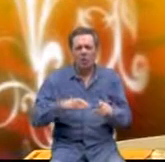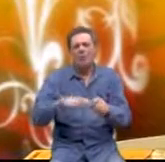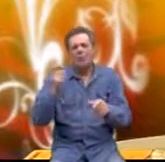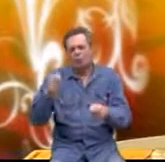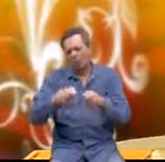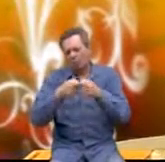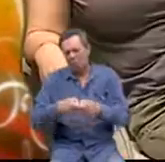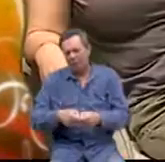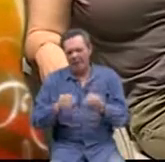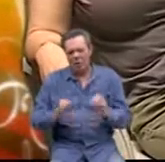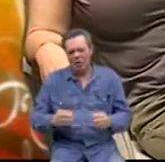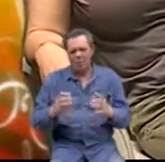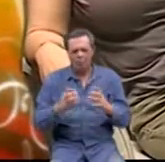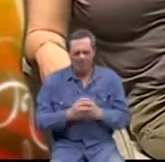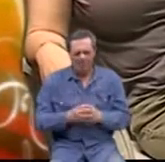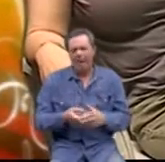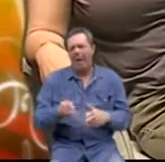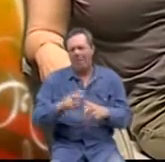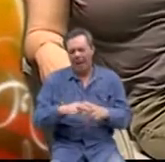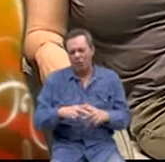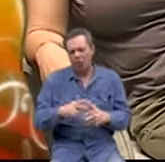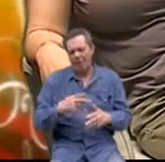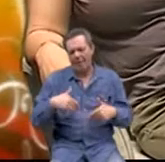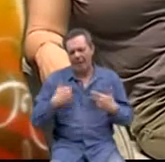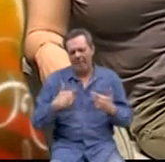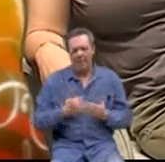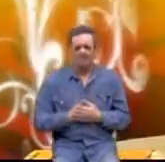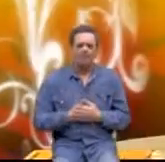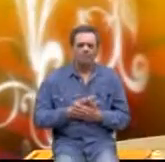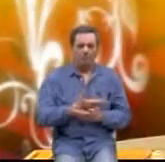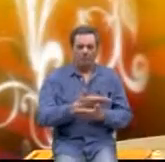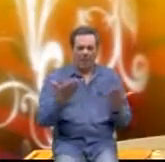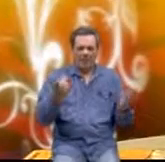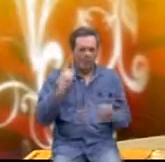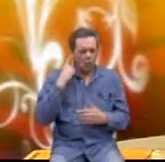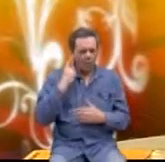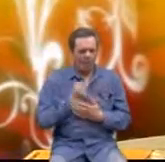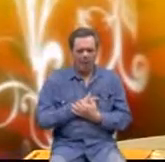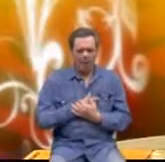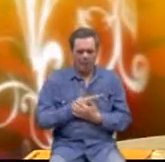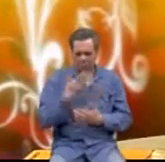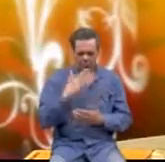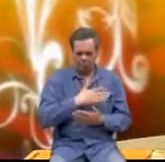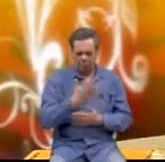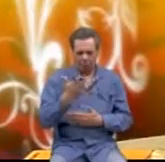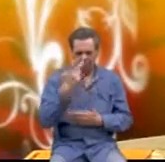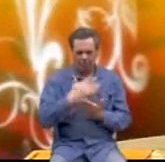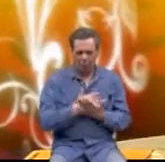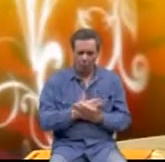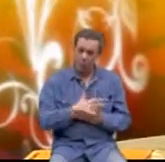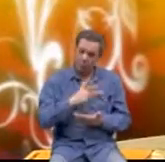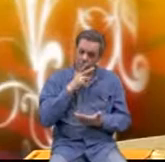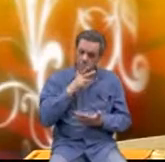društvenim socijalnim skupinama, ali najviše s mladima iz alternativne skrbi. Ovo sve što sam čula, sva ta tri programa,